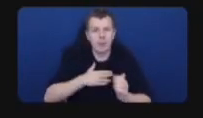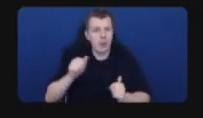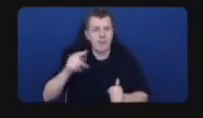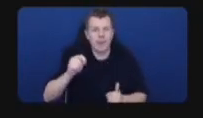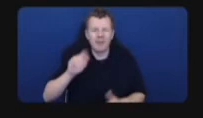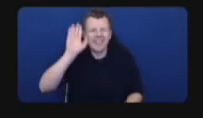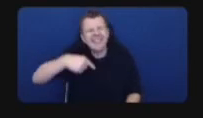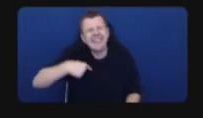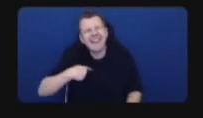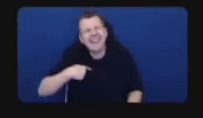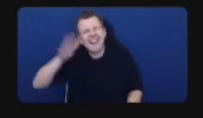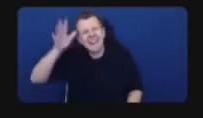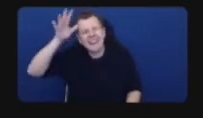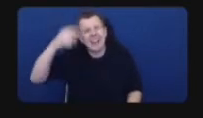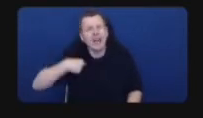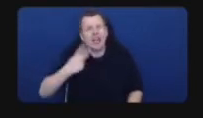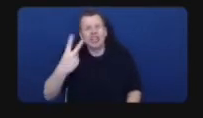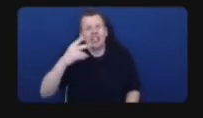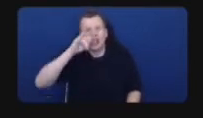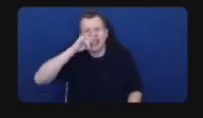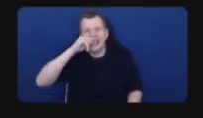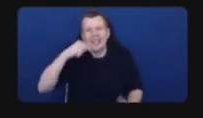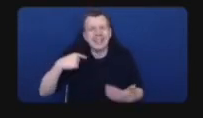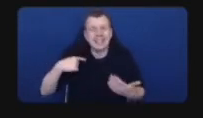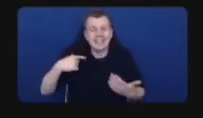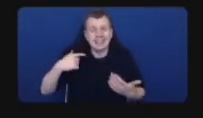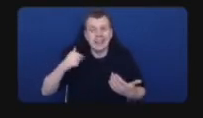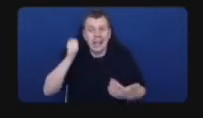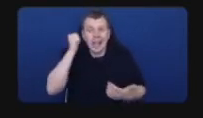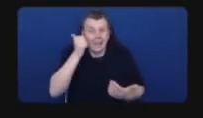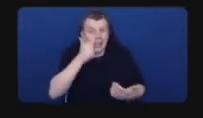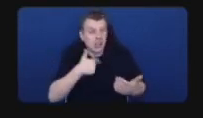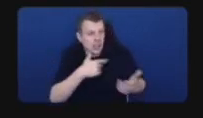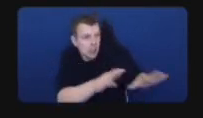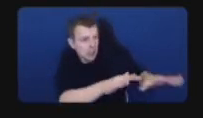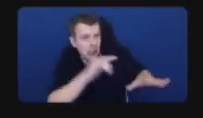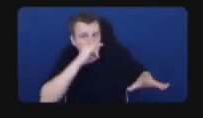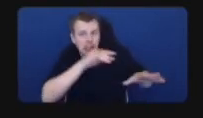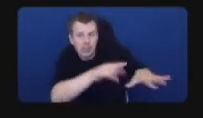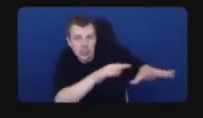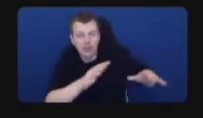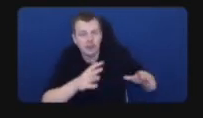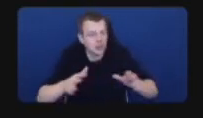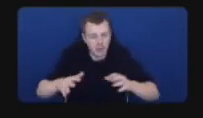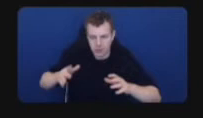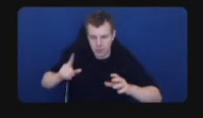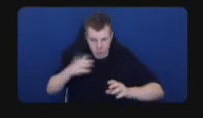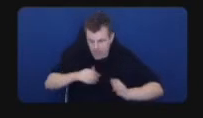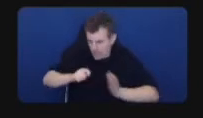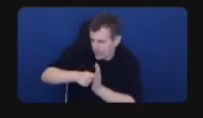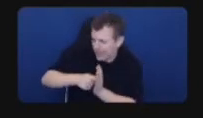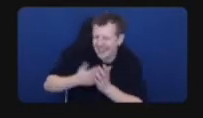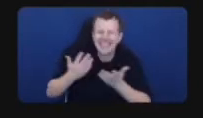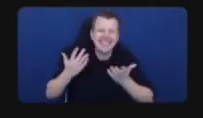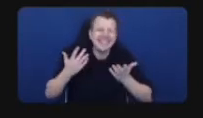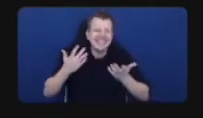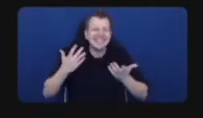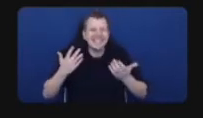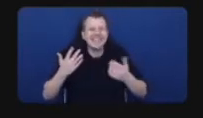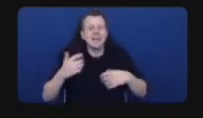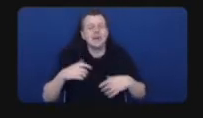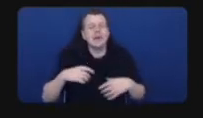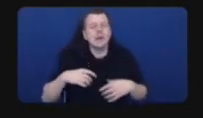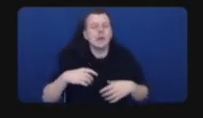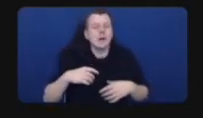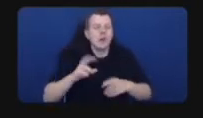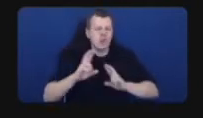像我本人一样，我是永远记不住我车子停在哪里的。如果你们能够把再备一份车钥匙，